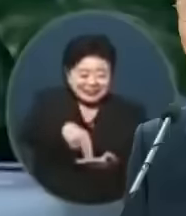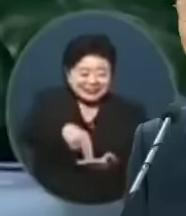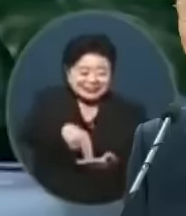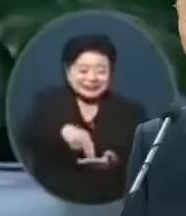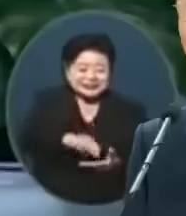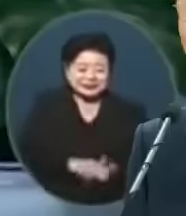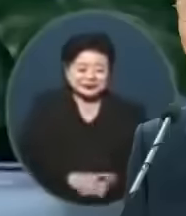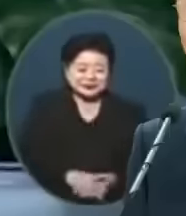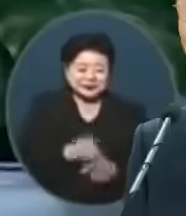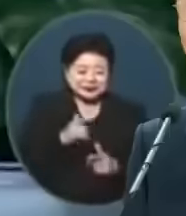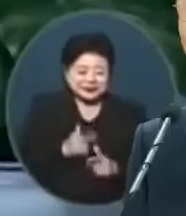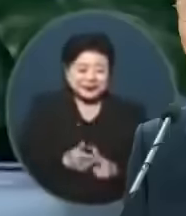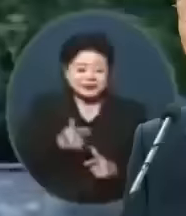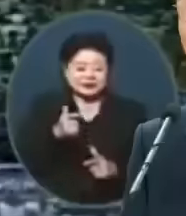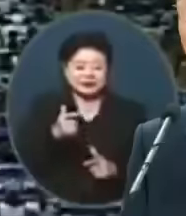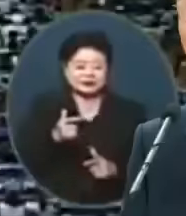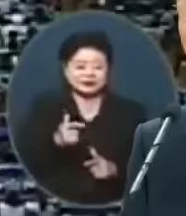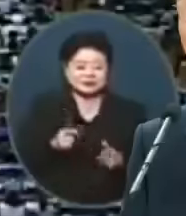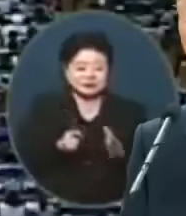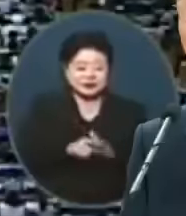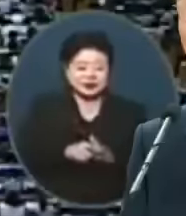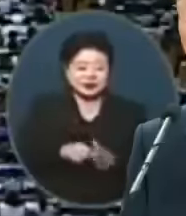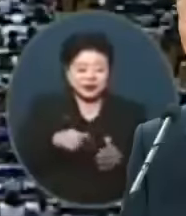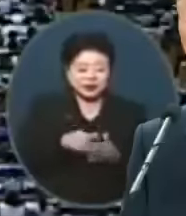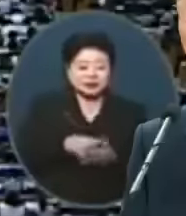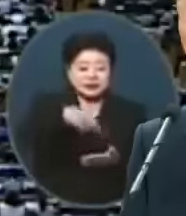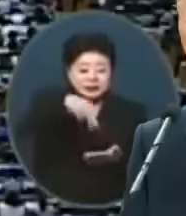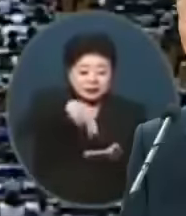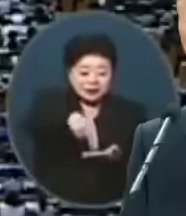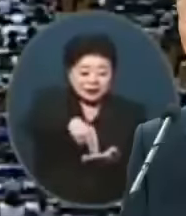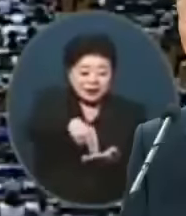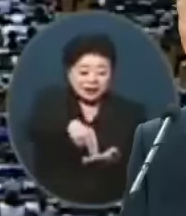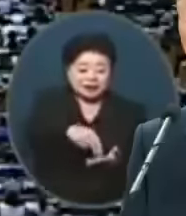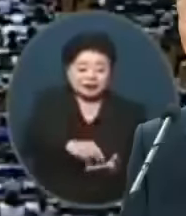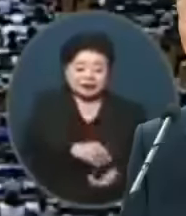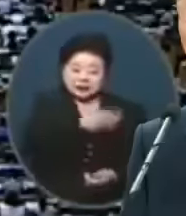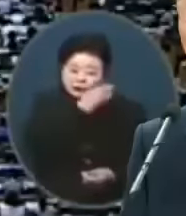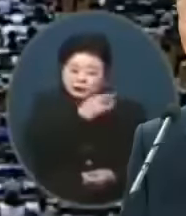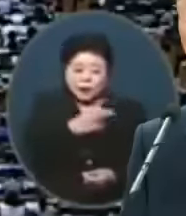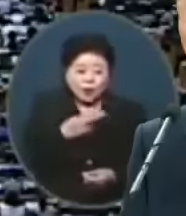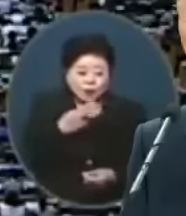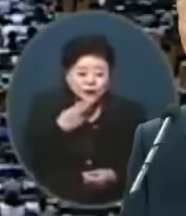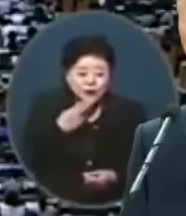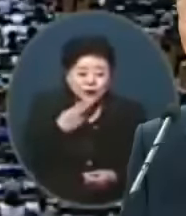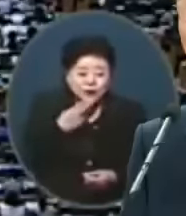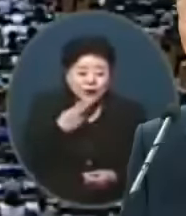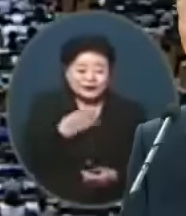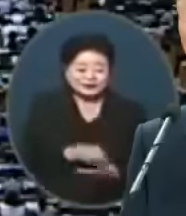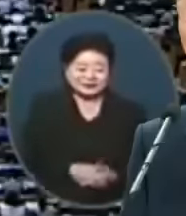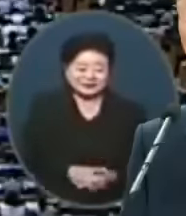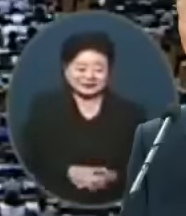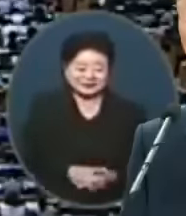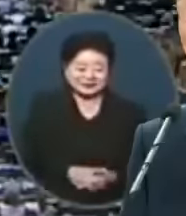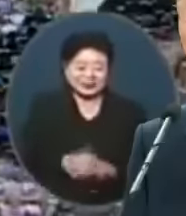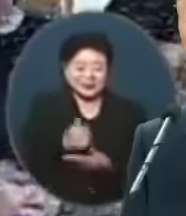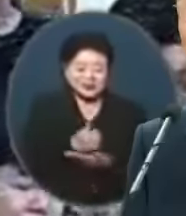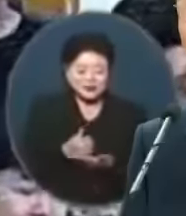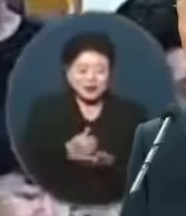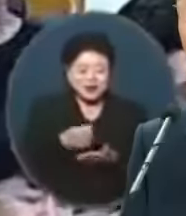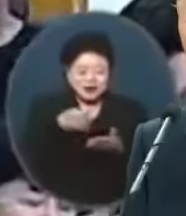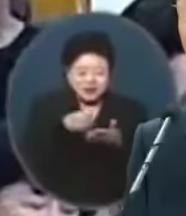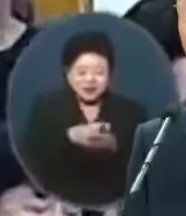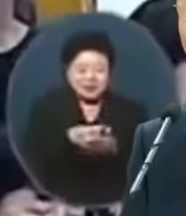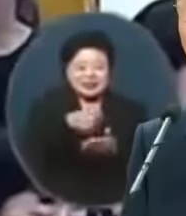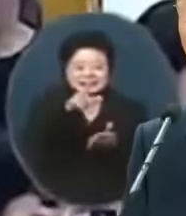처음 예수님께 원하시는 분 일어나십시오. 부끄러울 것 없습니다. 여러분의 운명을 결정지는